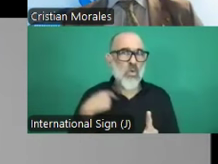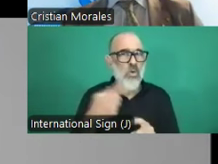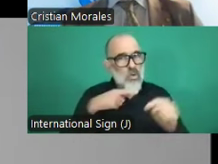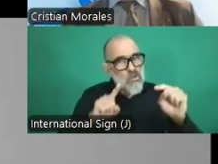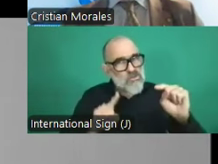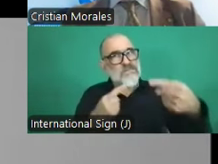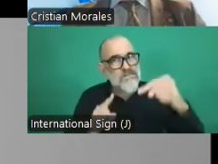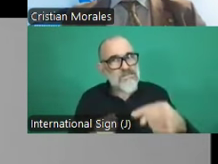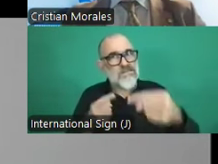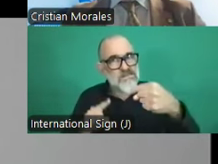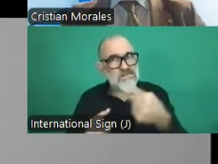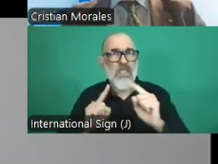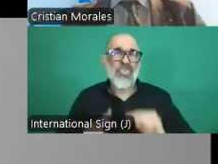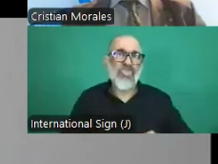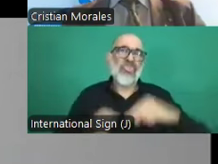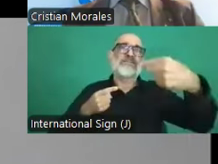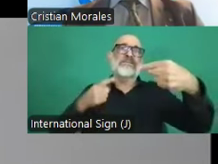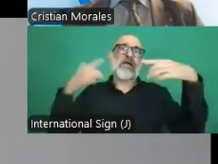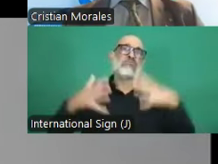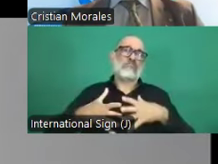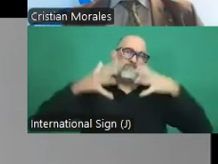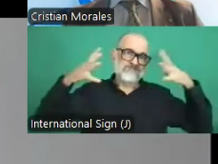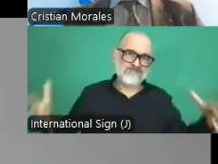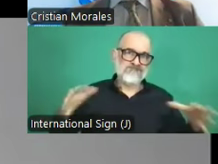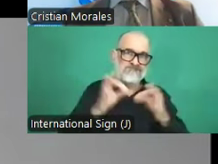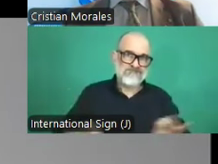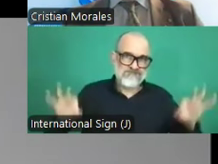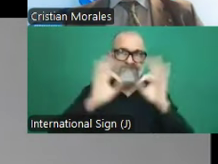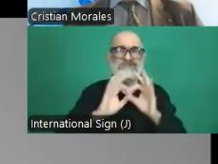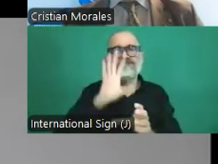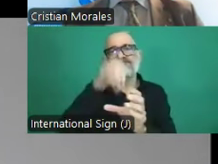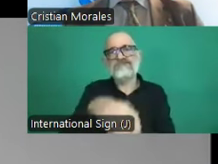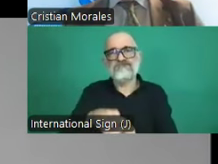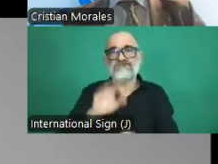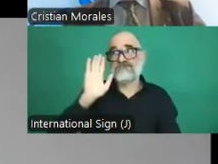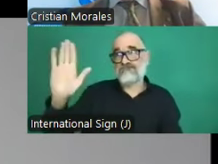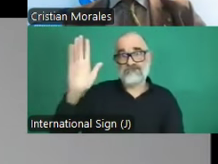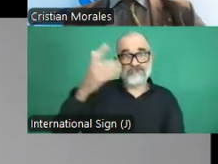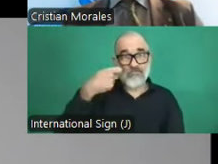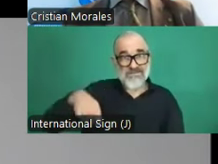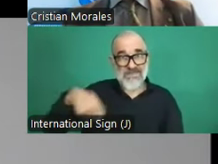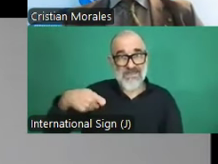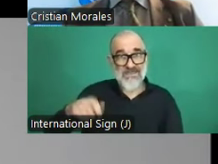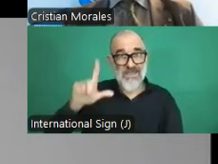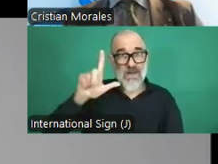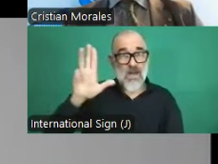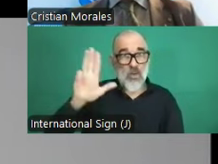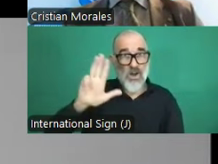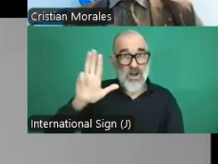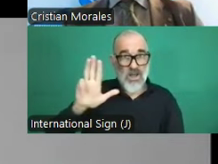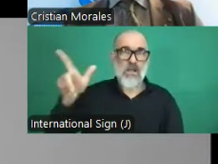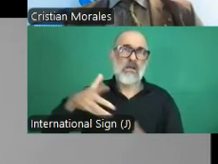sommes o confrontés à un grande défi tempo très de important, espera para atenção especializada, a mis en accent par consultas, le président